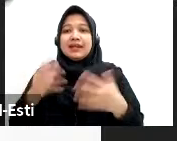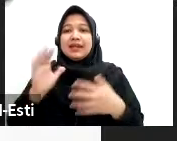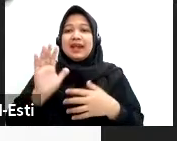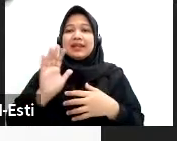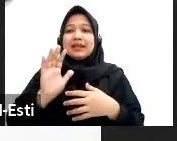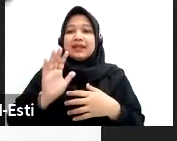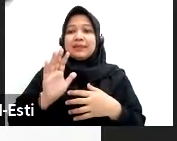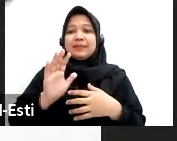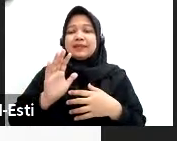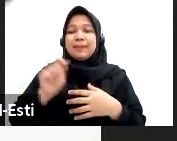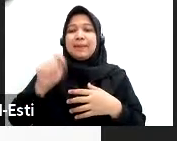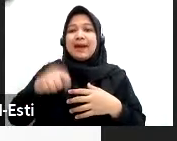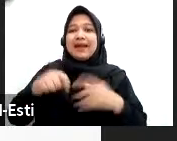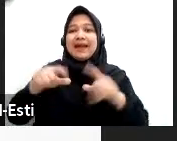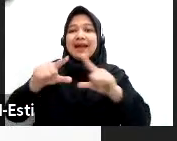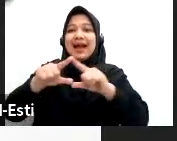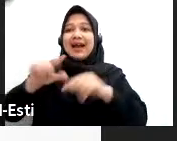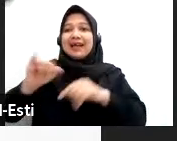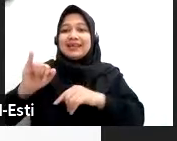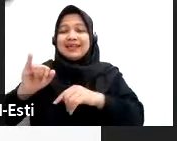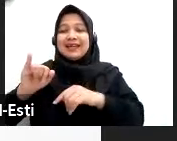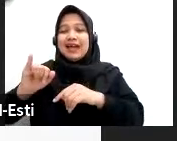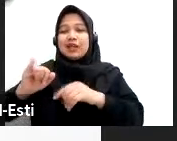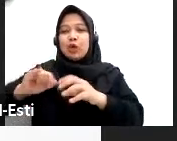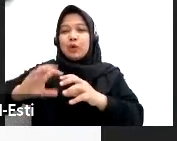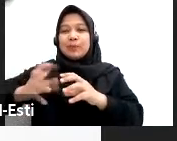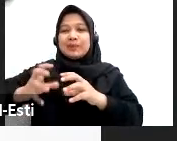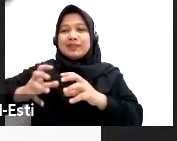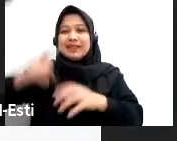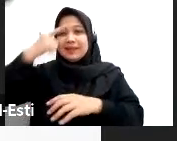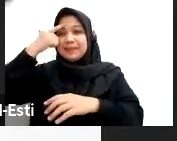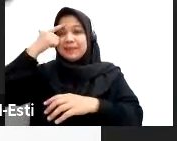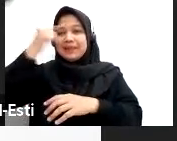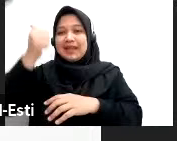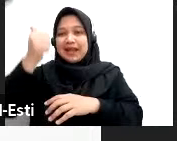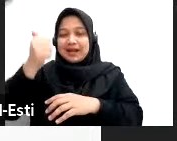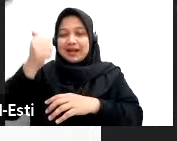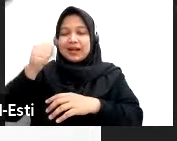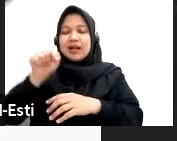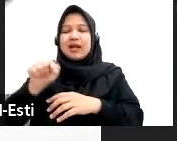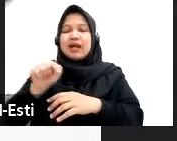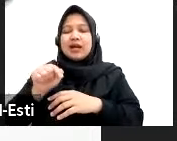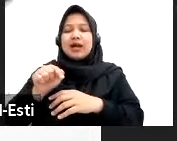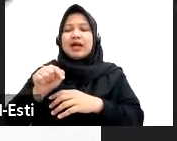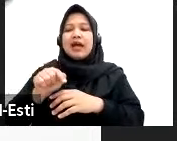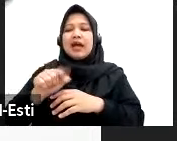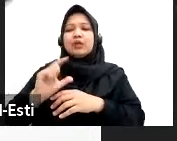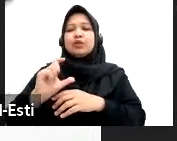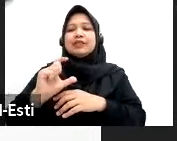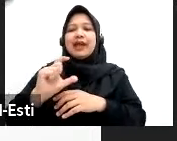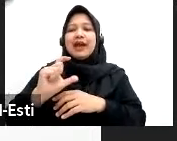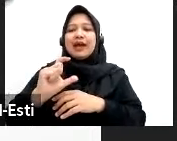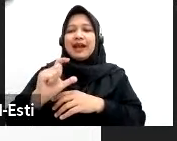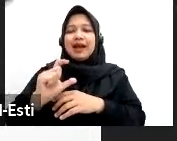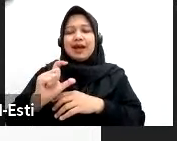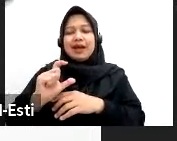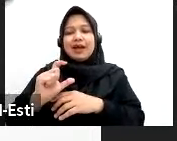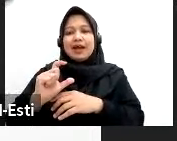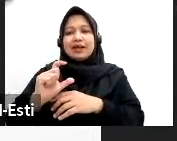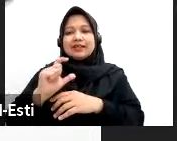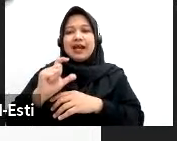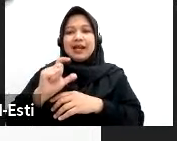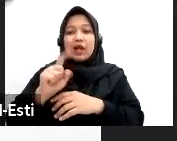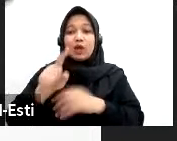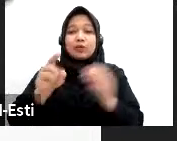artificial intelegent atau kecerdasan buatan itu sebagai salah satu cara untuk menyelesaikan